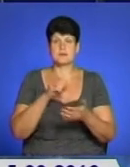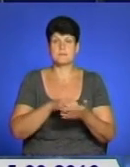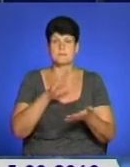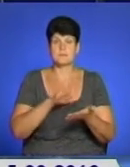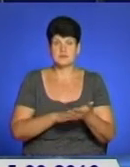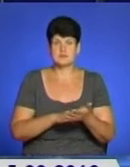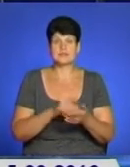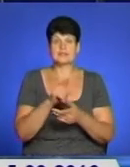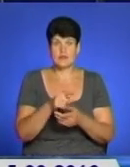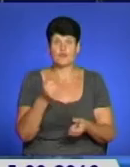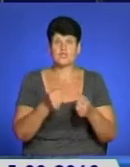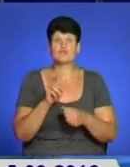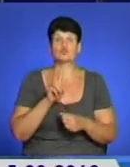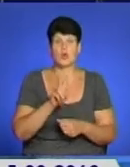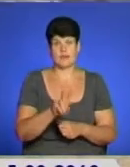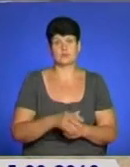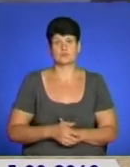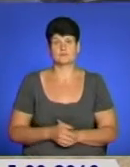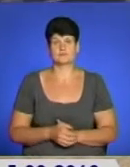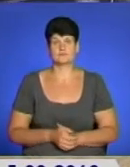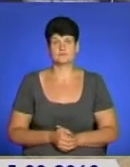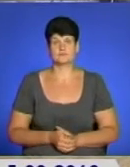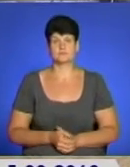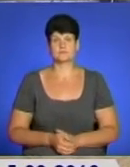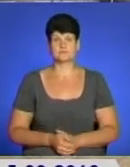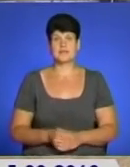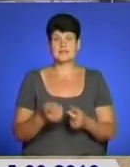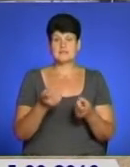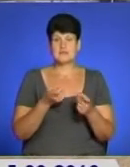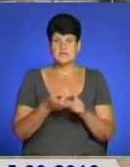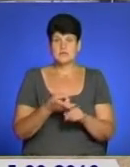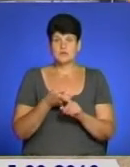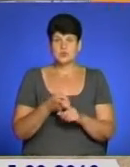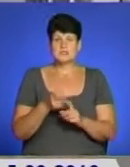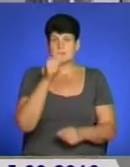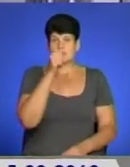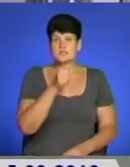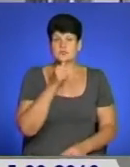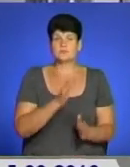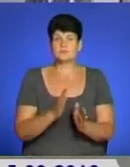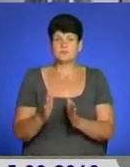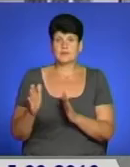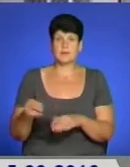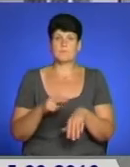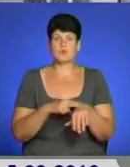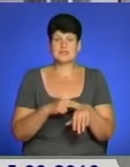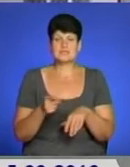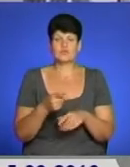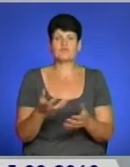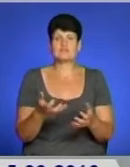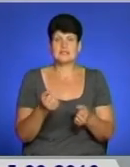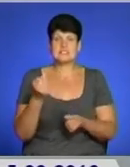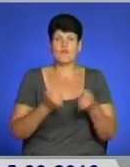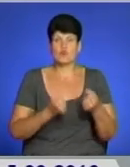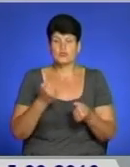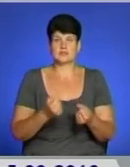водіїв тролейбусів. Подробиці у сюжеті. В рамках місячника безпеки руху патрульна поліція Тернополя нарешті взялася за